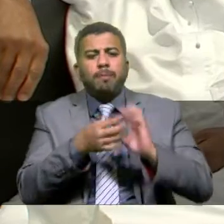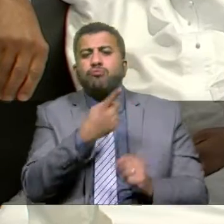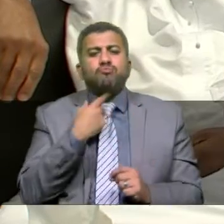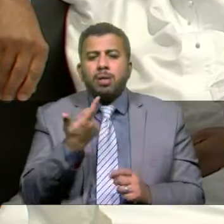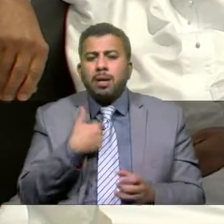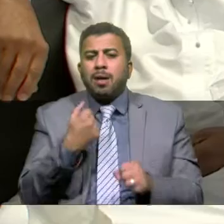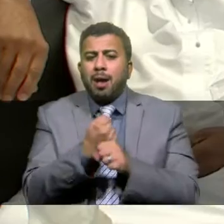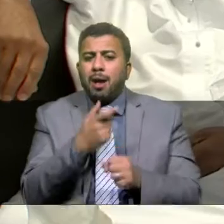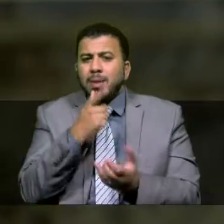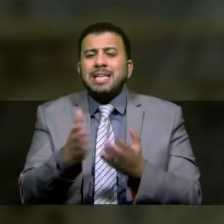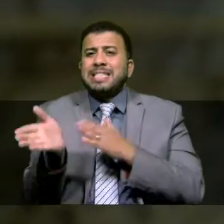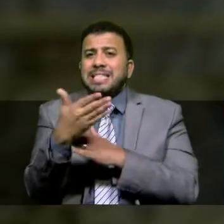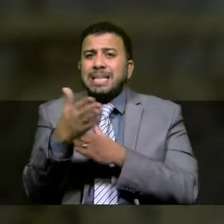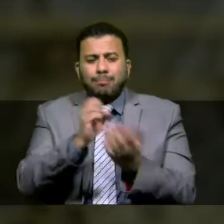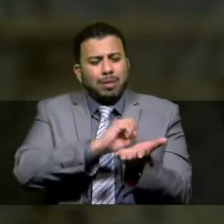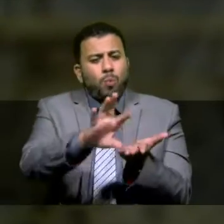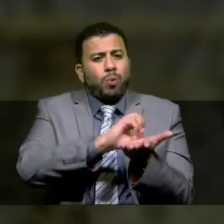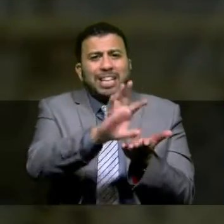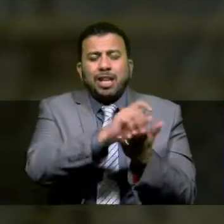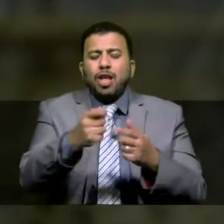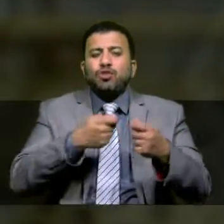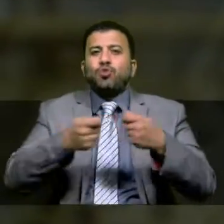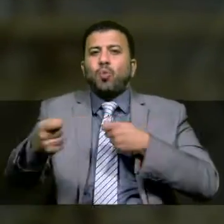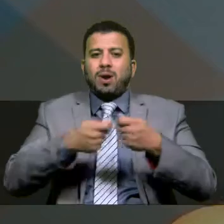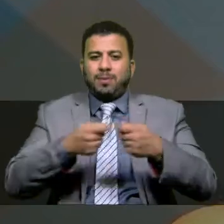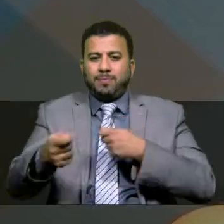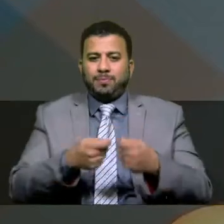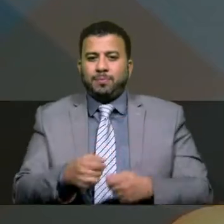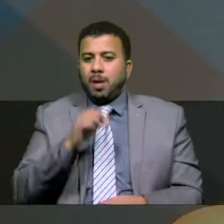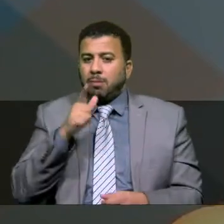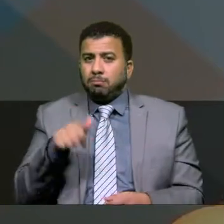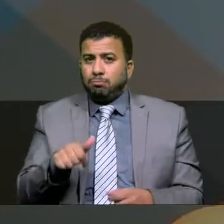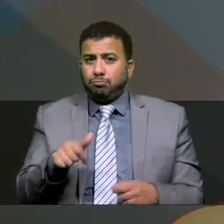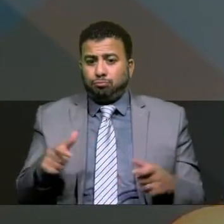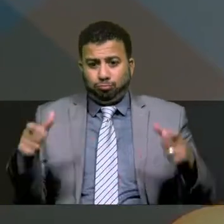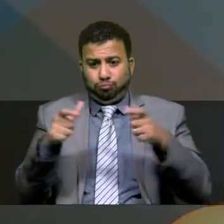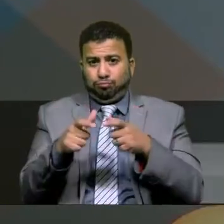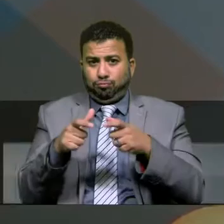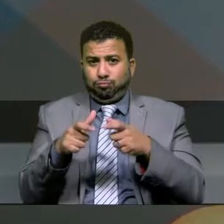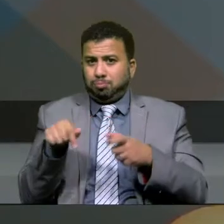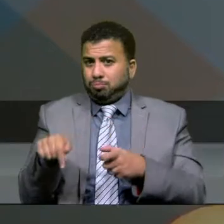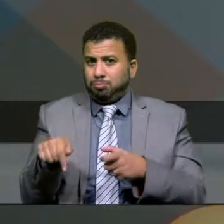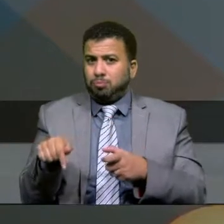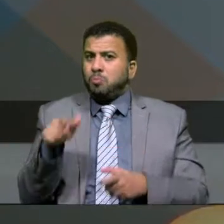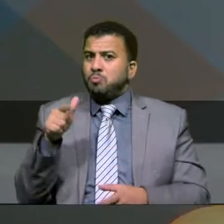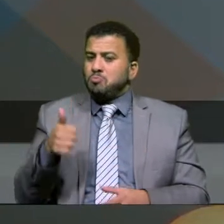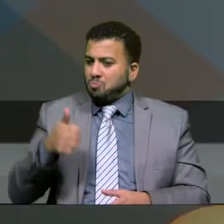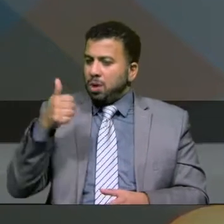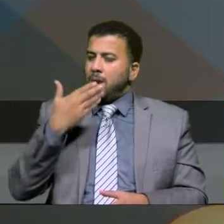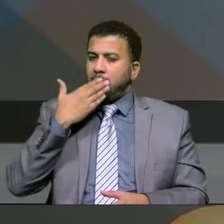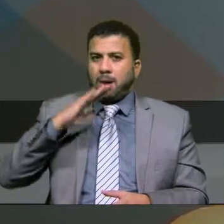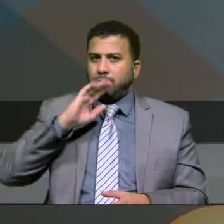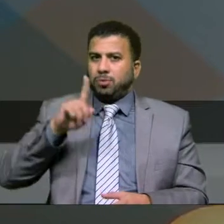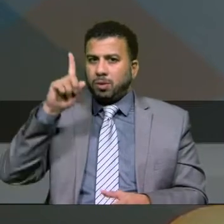في عمليات توريد الأسماك إلى السوق. كانت جلسة الحمد لله جدا ناجحة،